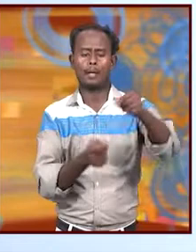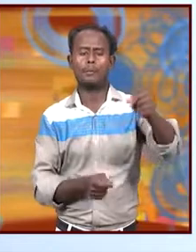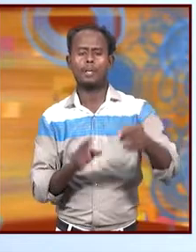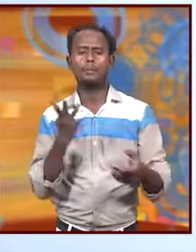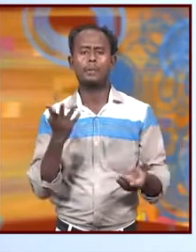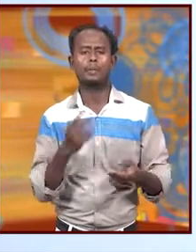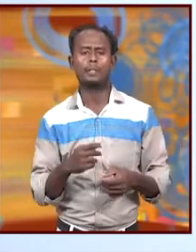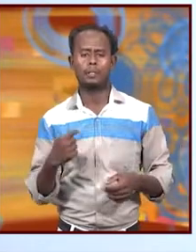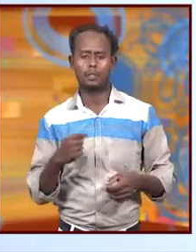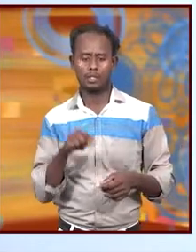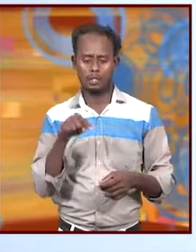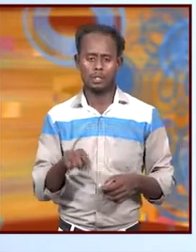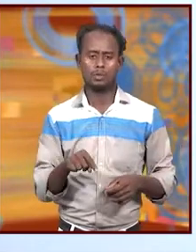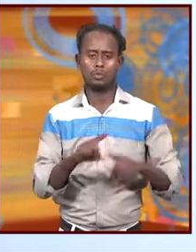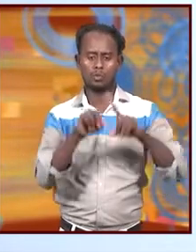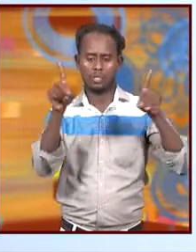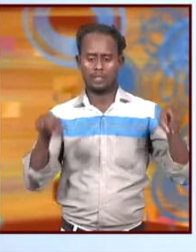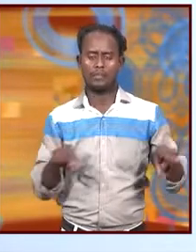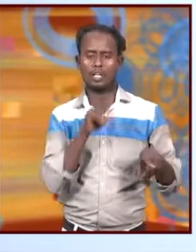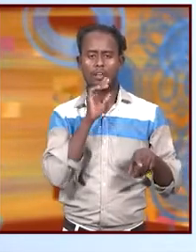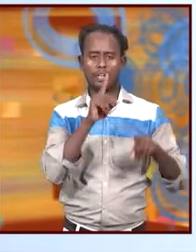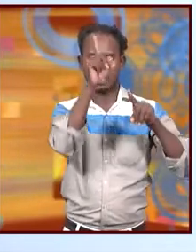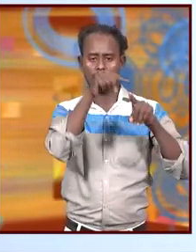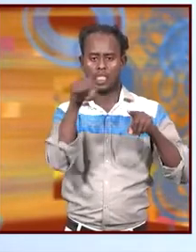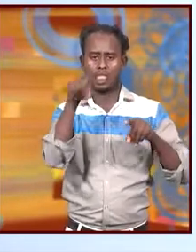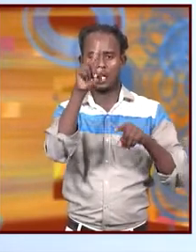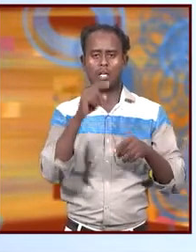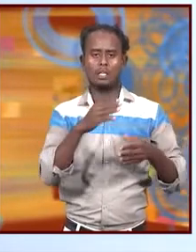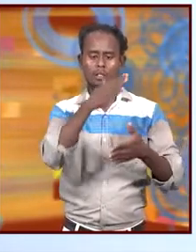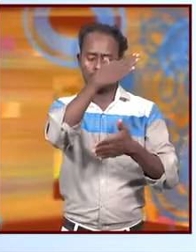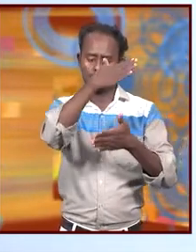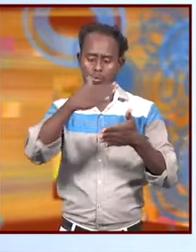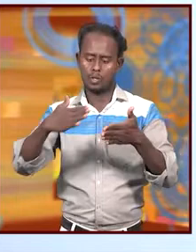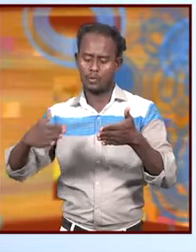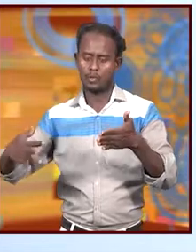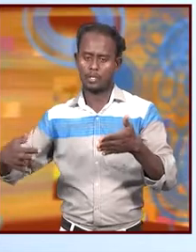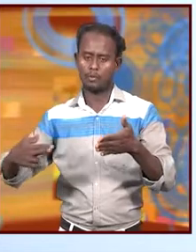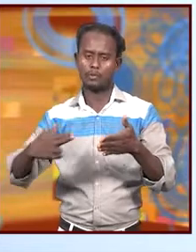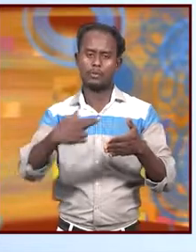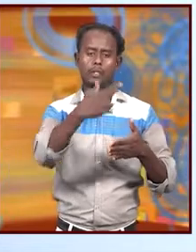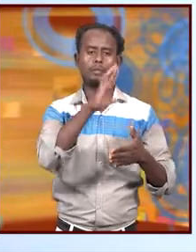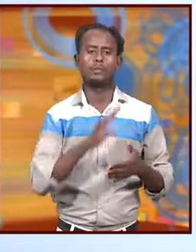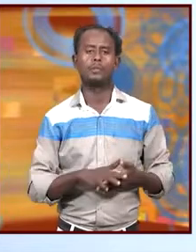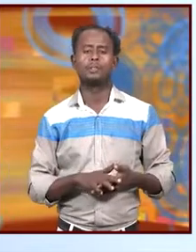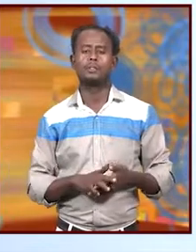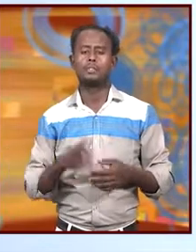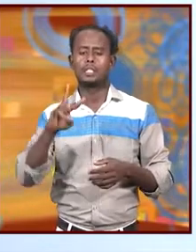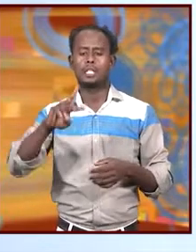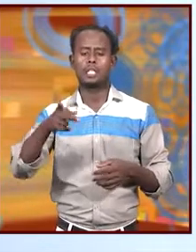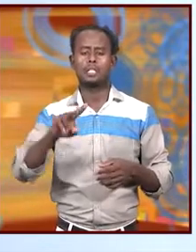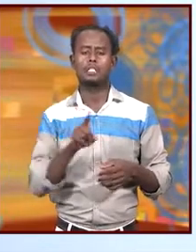பெறப்படுகிறது? பொழுது ஒரு செவ்வக வடிவத்தாளை அதன் மூலைவிட்டங்களில் ஒன்றின் வழியை வெட்டும் பொழுது